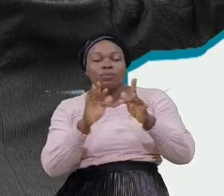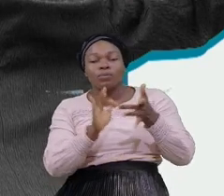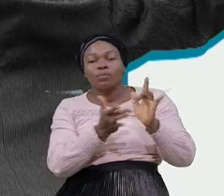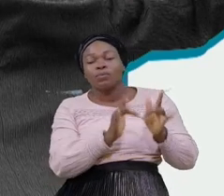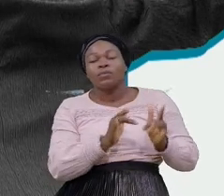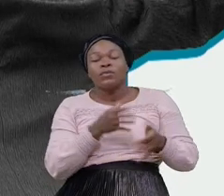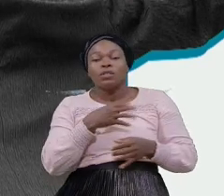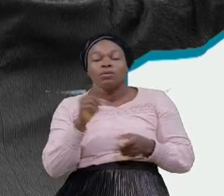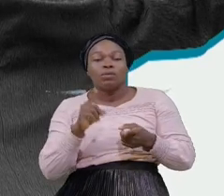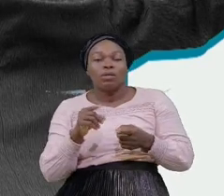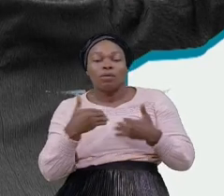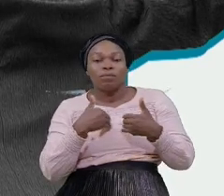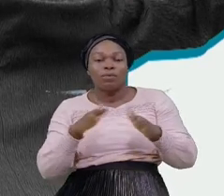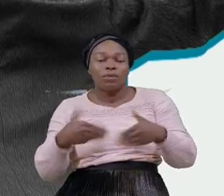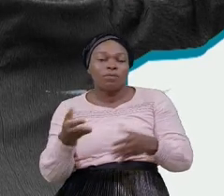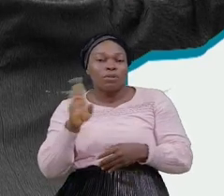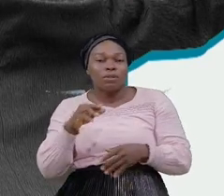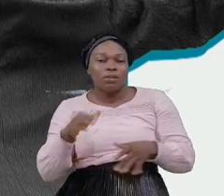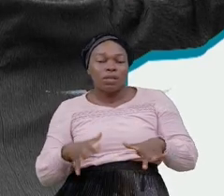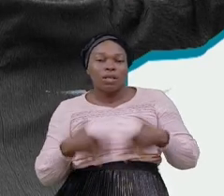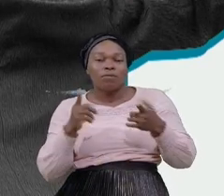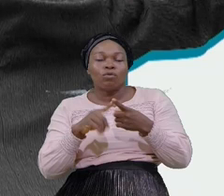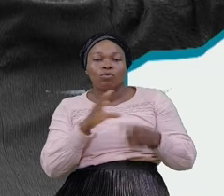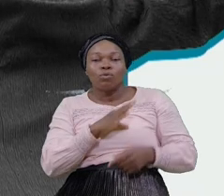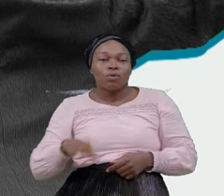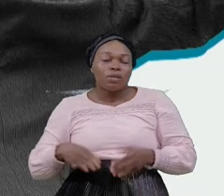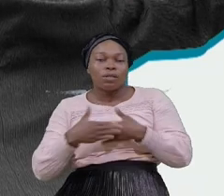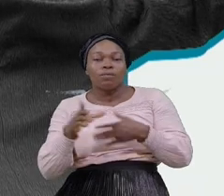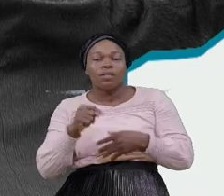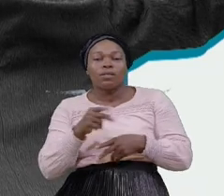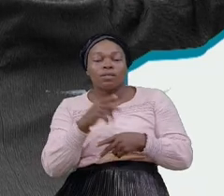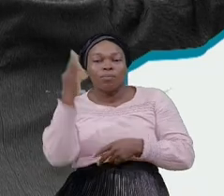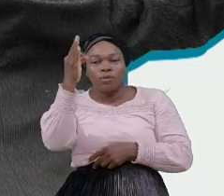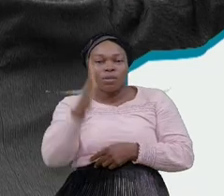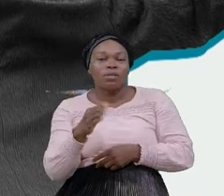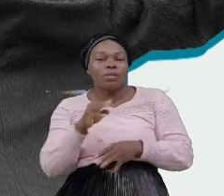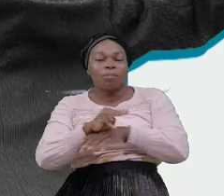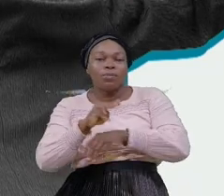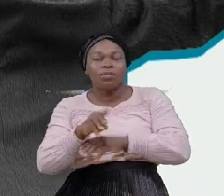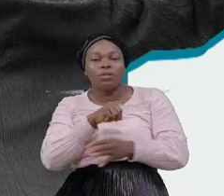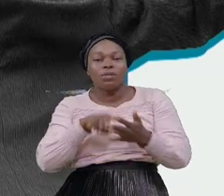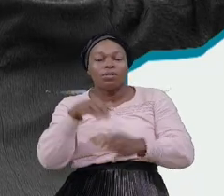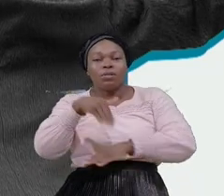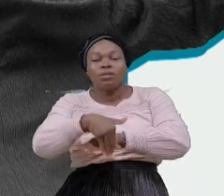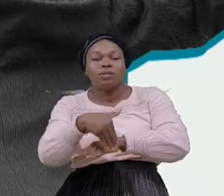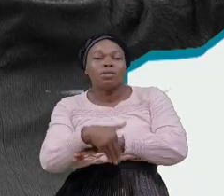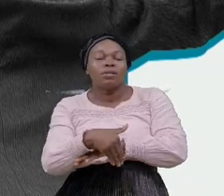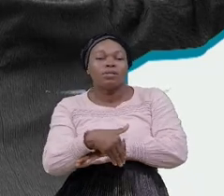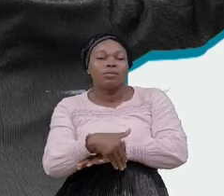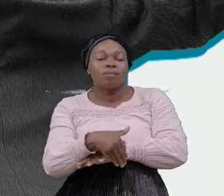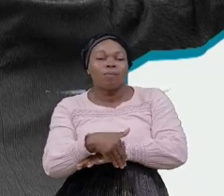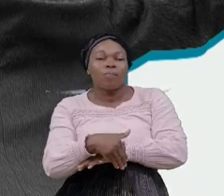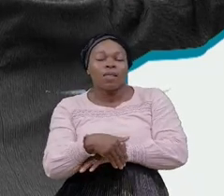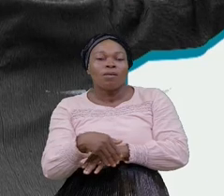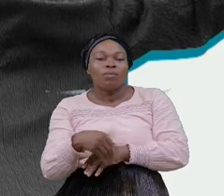Si vous êtes en ligne, vous venez de soumettre votre vie à Christ après le message. Il y a un